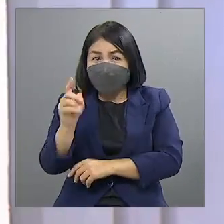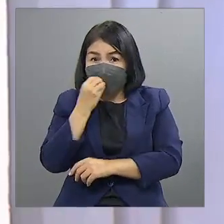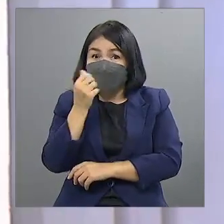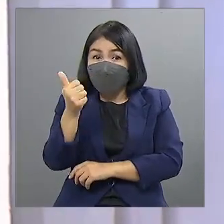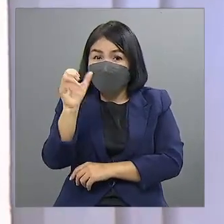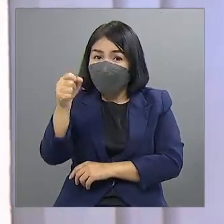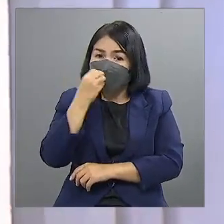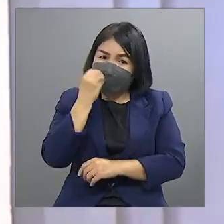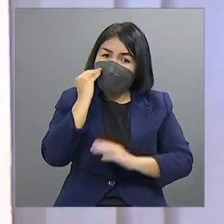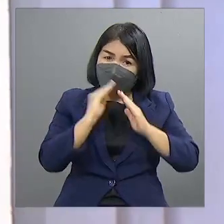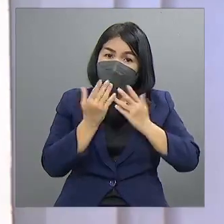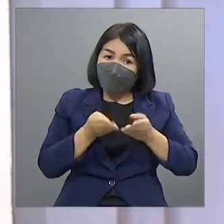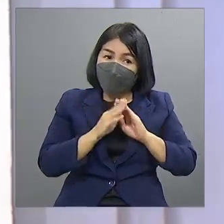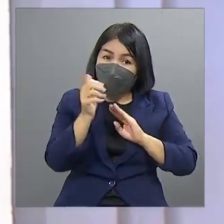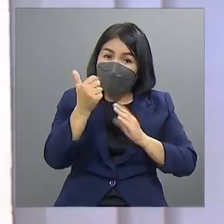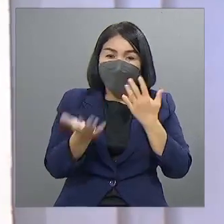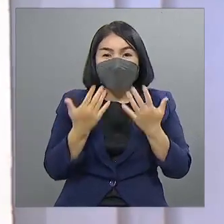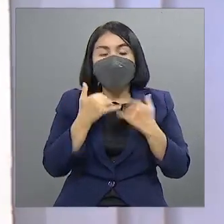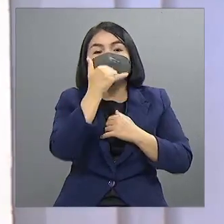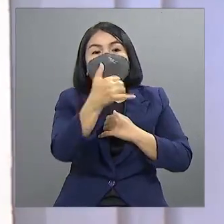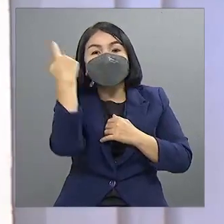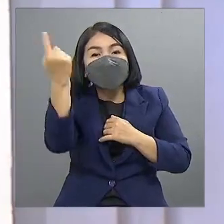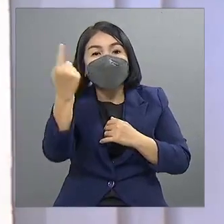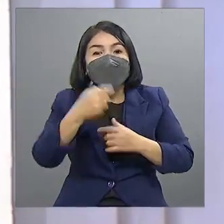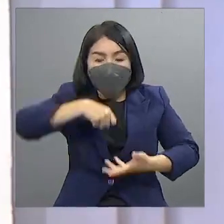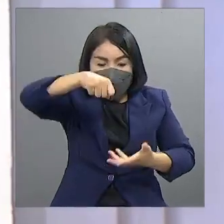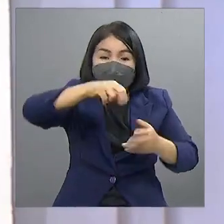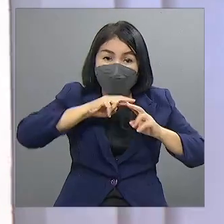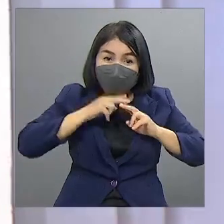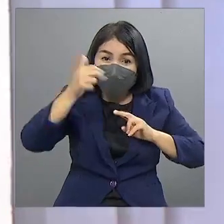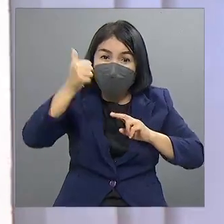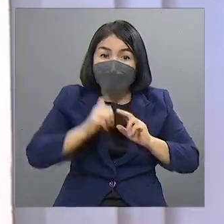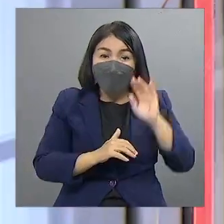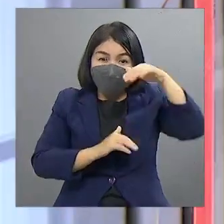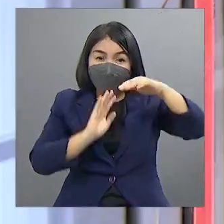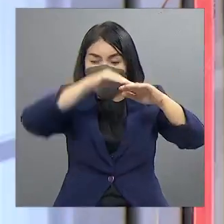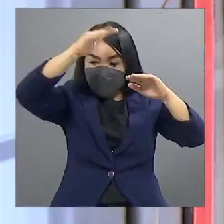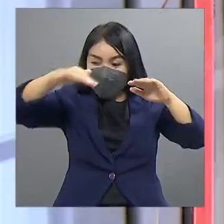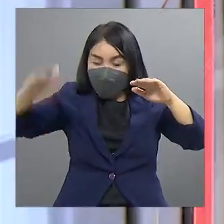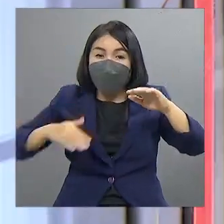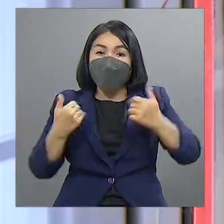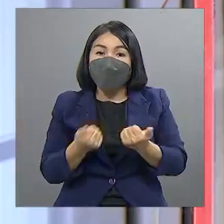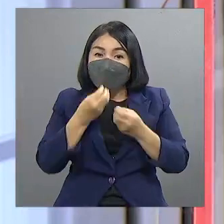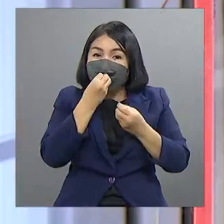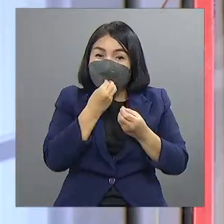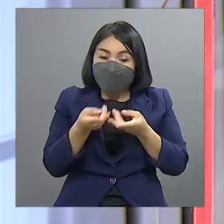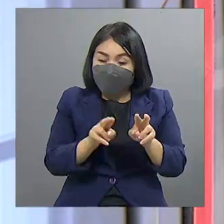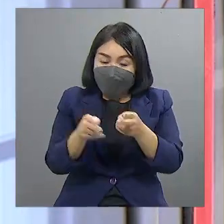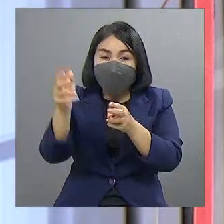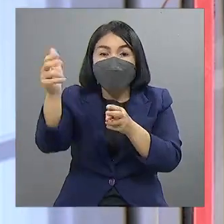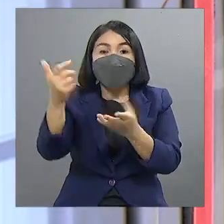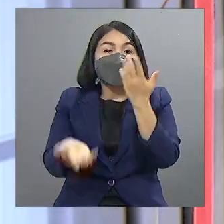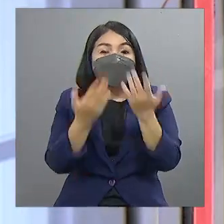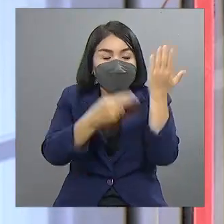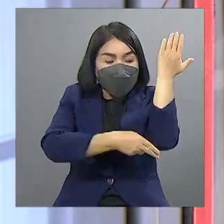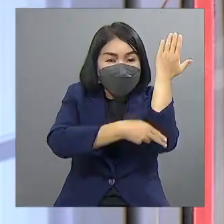ก็ได้หรือว่าถ้าเกิดว่าคุณจะไปเที่ยวเนี่ยพกไปด้วยนะ จริง ไปขึ้นดอยจะไปทะเลทำหมูกระทะได้หมด เดี๋ยวนี้เนี่ยพวกโรงแรมหรืออะไรก็ตามเนี่ยนะครับเขาก็